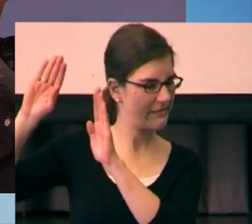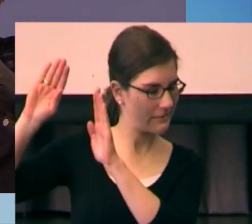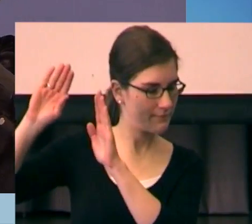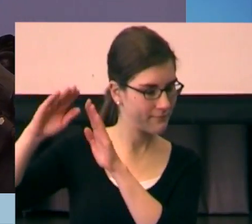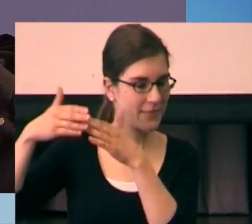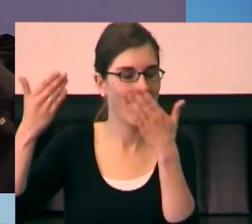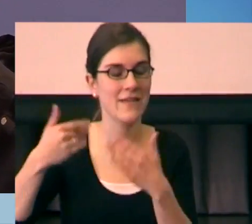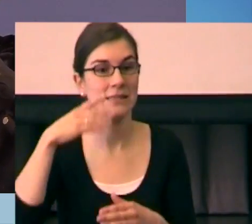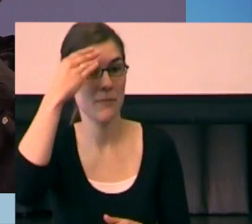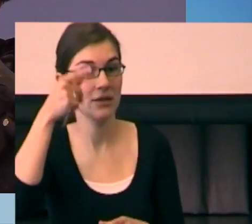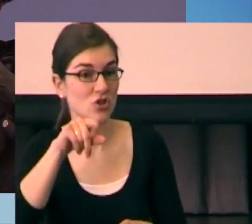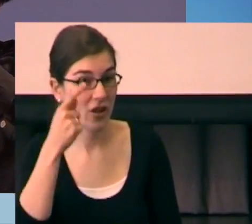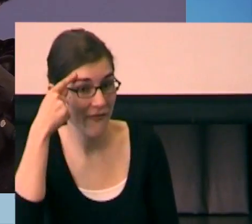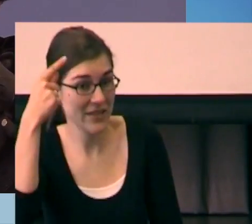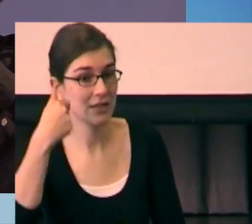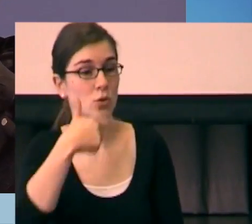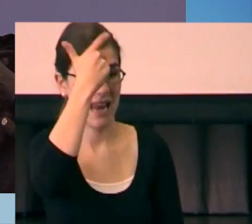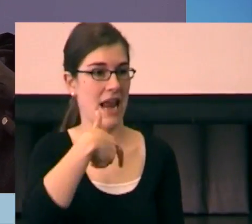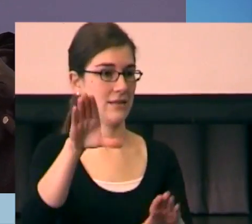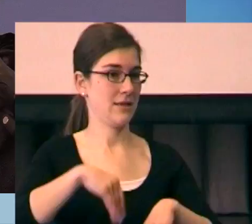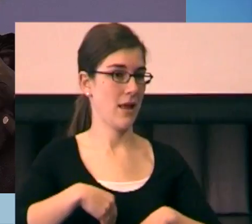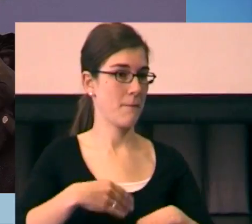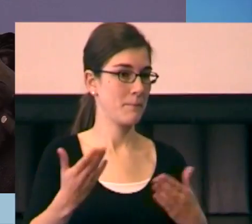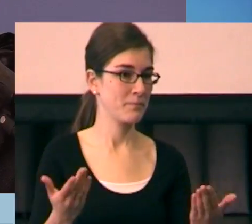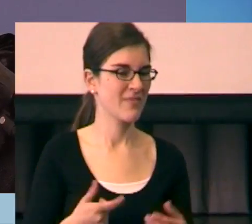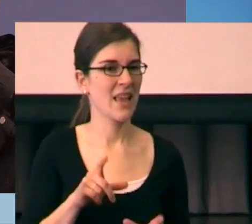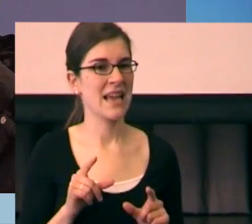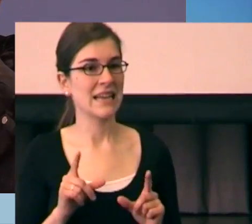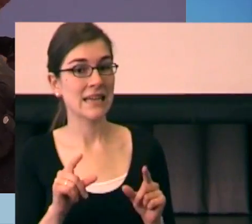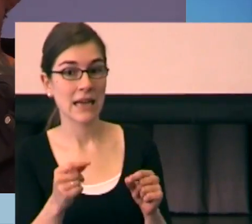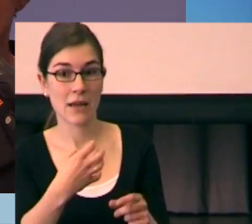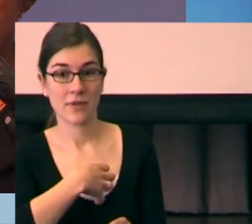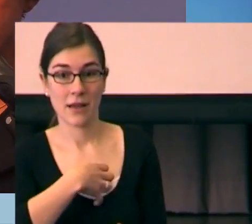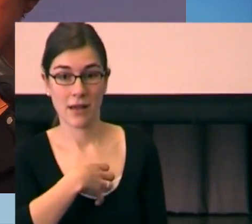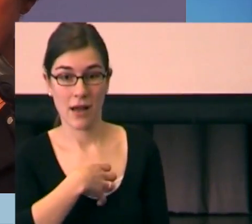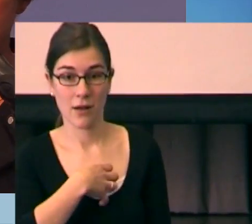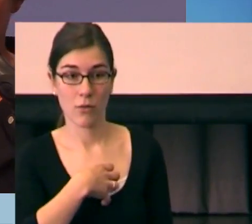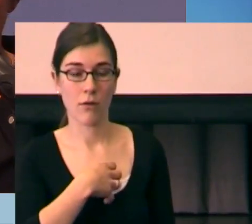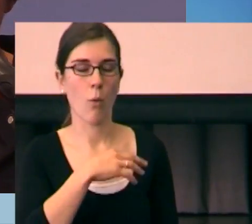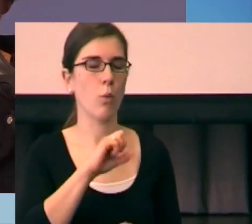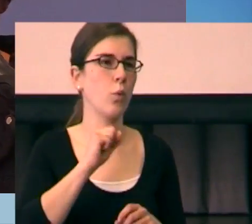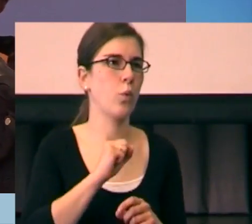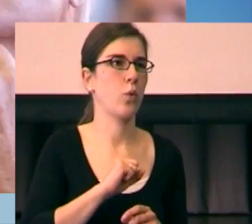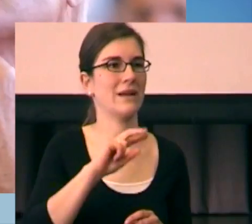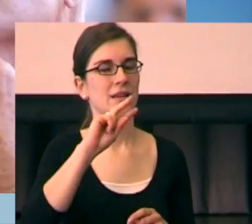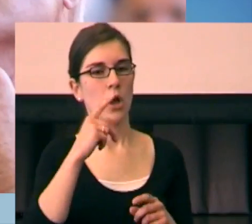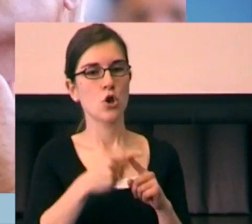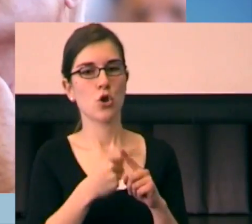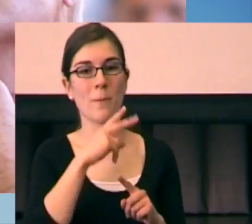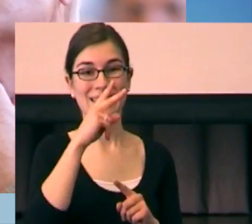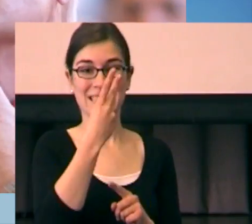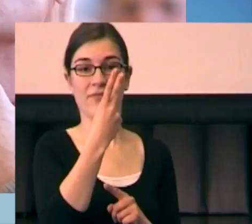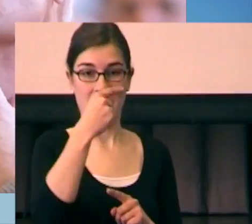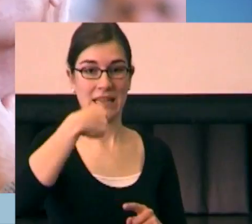wissen und was sie ernst nehmen sollten. Die Krebserkrankungen stehen an zweiter Stelle der häufigsten Diagnosen in Deutschland. Und